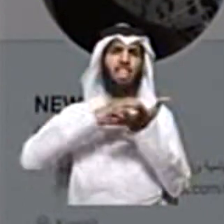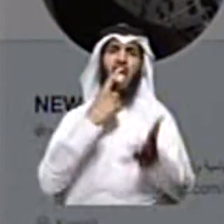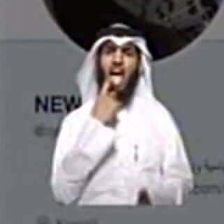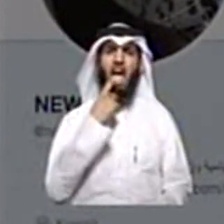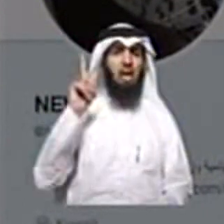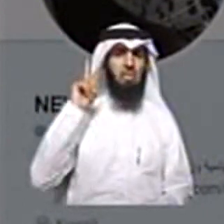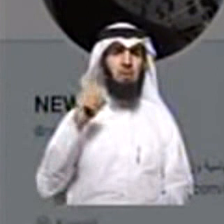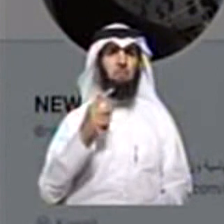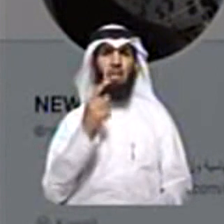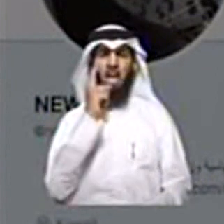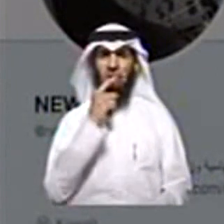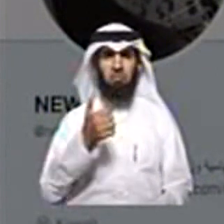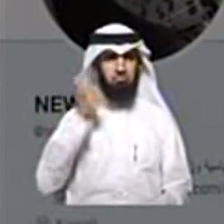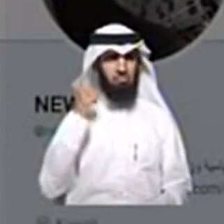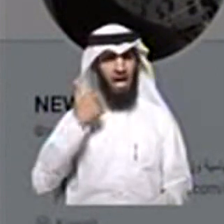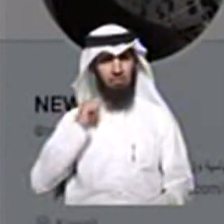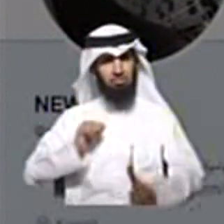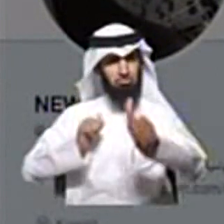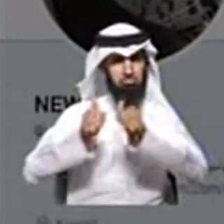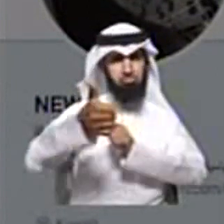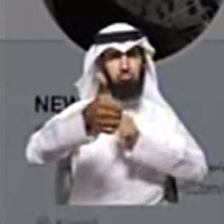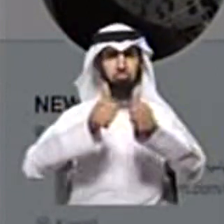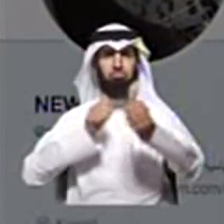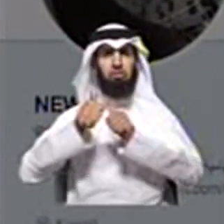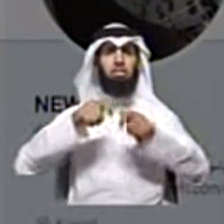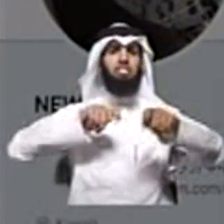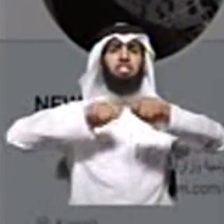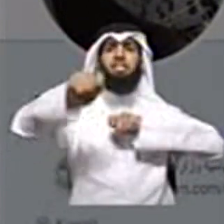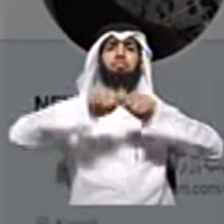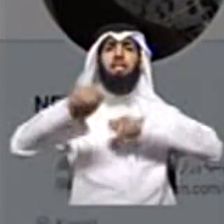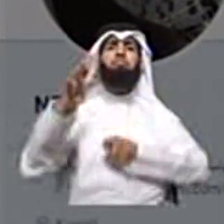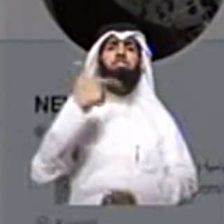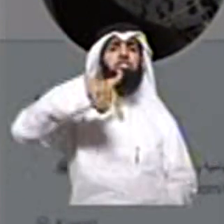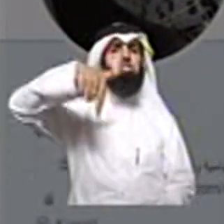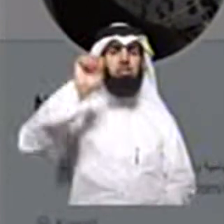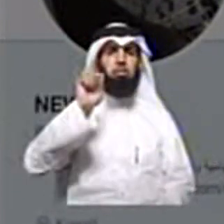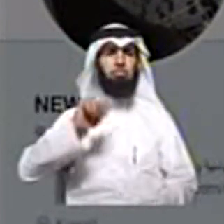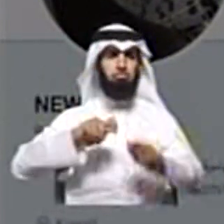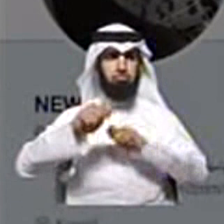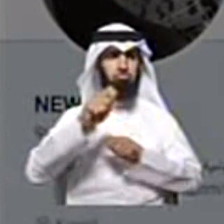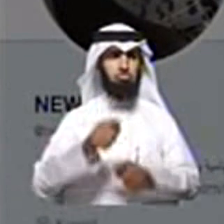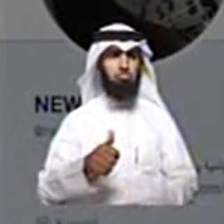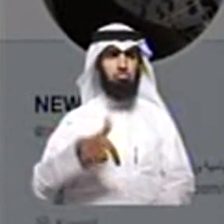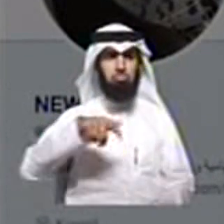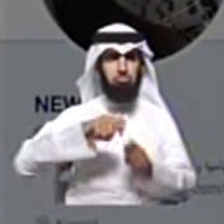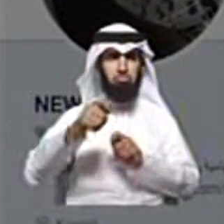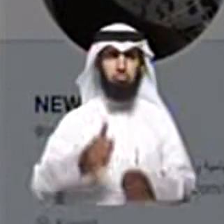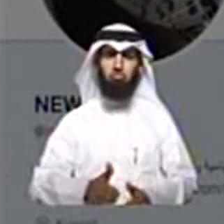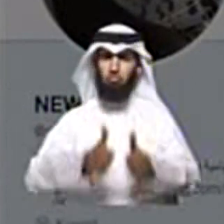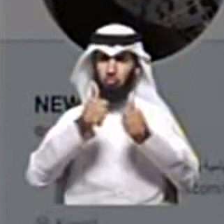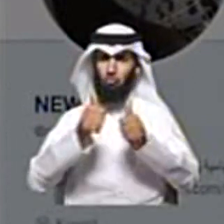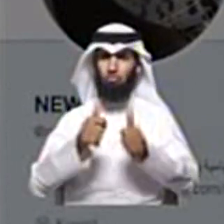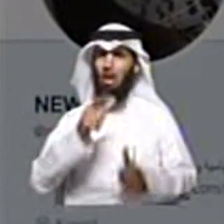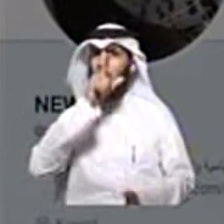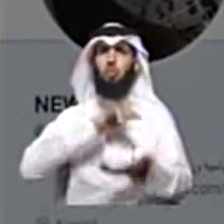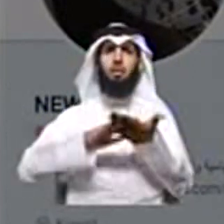الطويل. شاركت أمس في سباق 60 متر عدو في بطولة السوبر كراك التي أقيمت في مدينة أنتفيرب